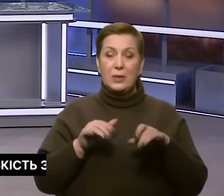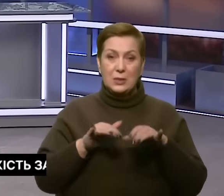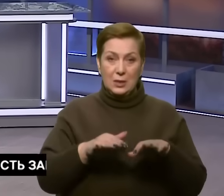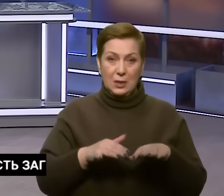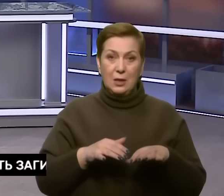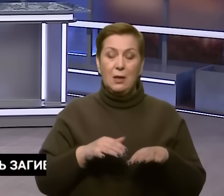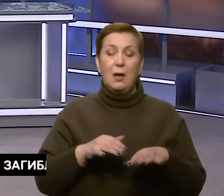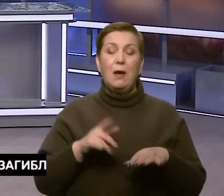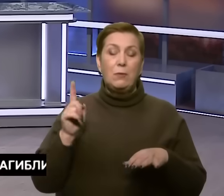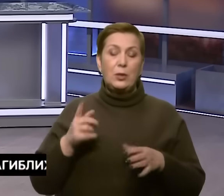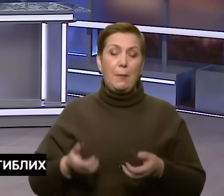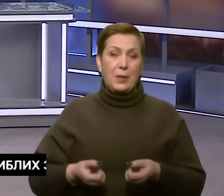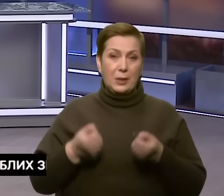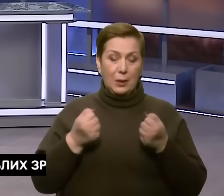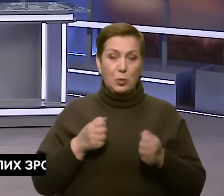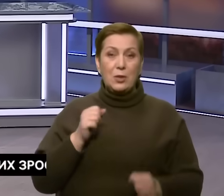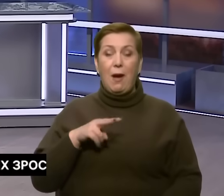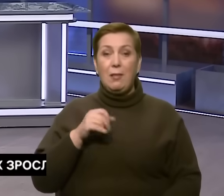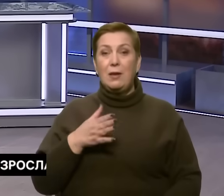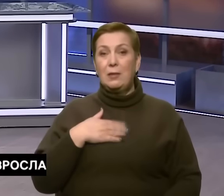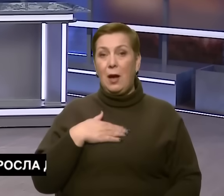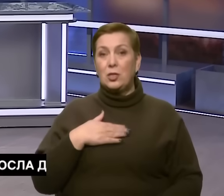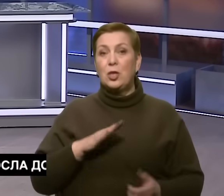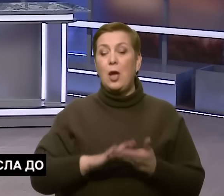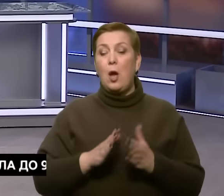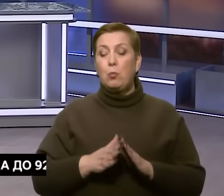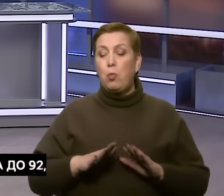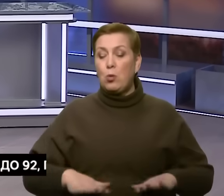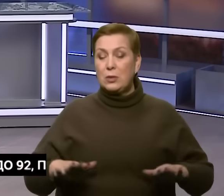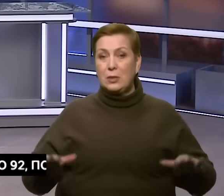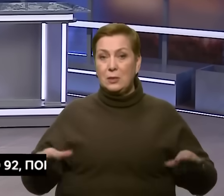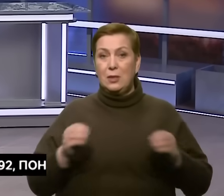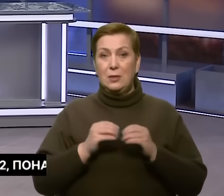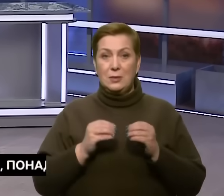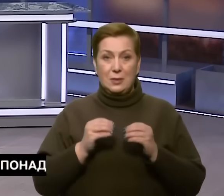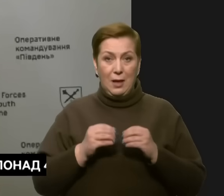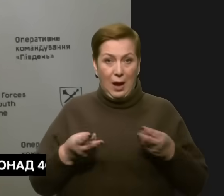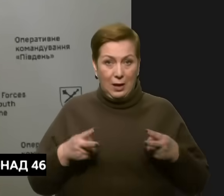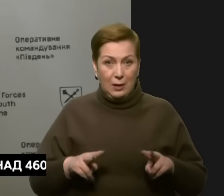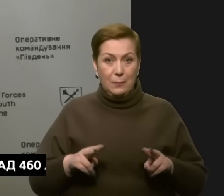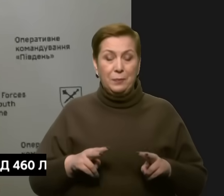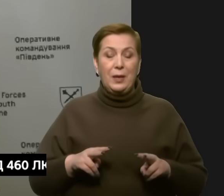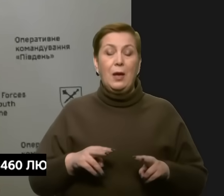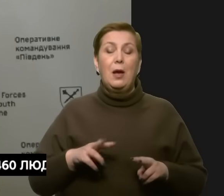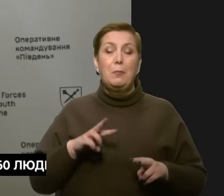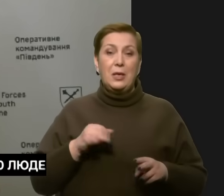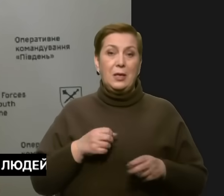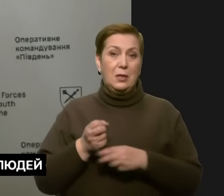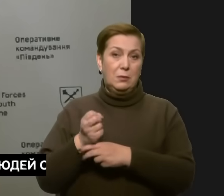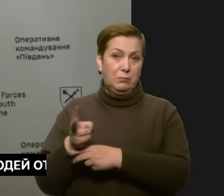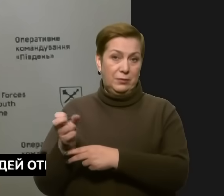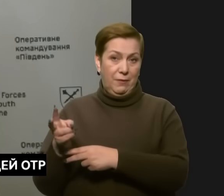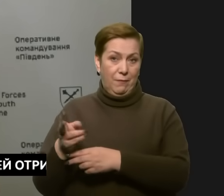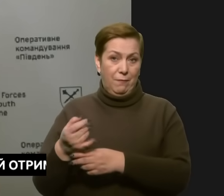боку ворога. Тим не менш, наші позиції залишаються сталими на лівому березі. Нам вдається відбивати штурми, і